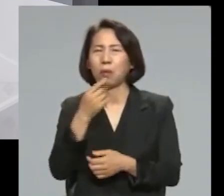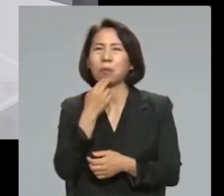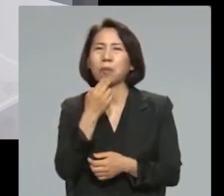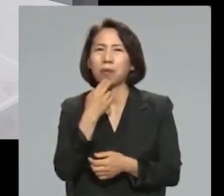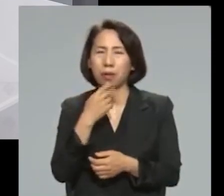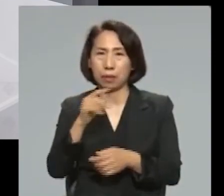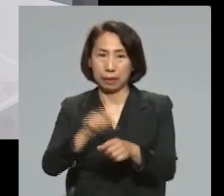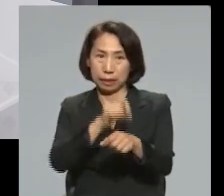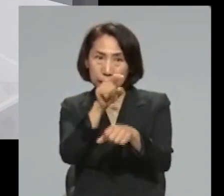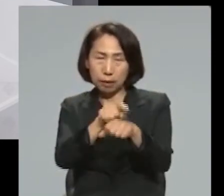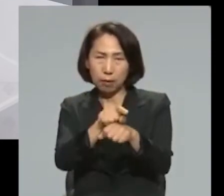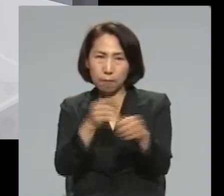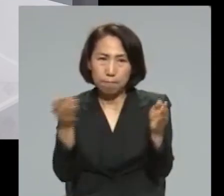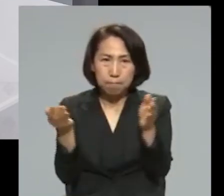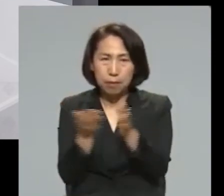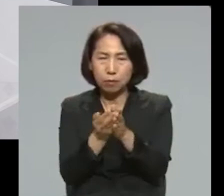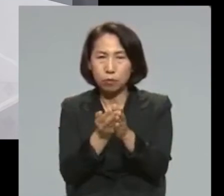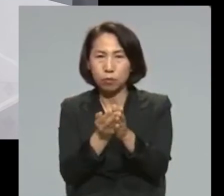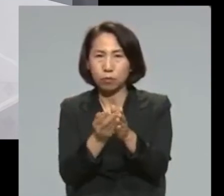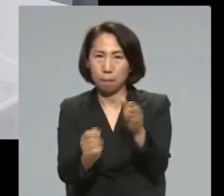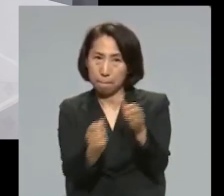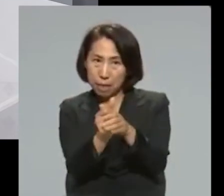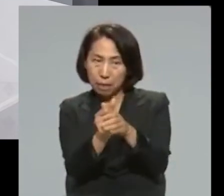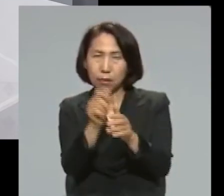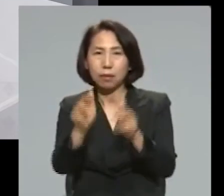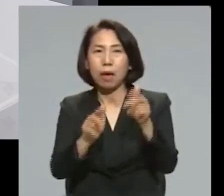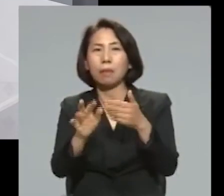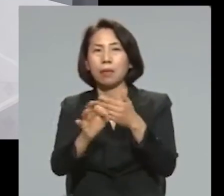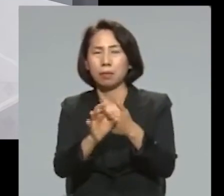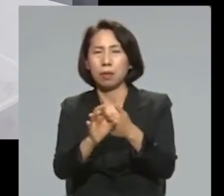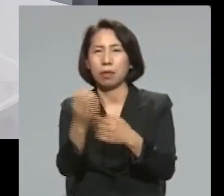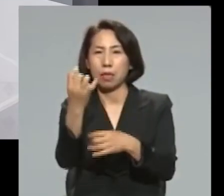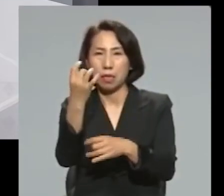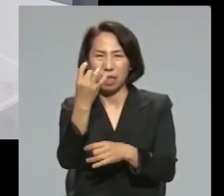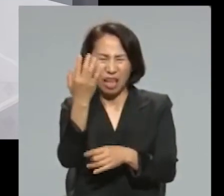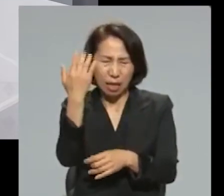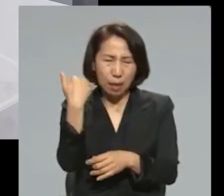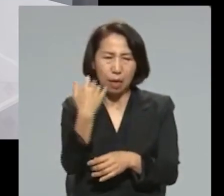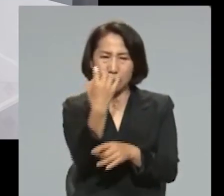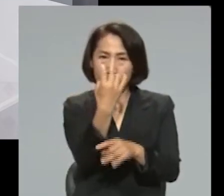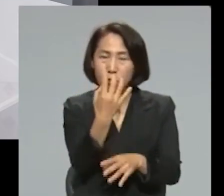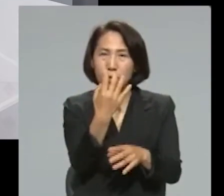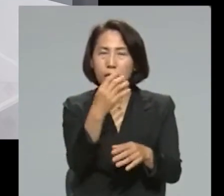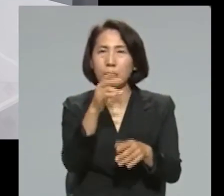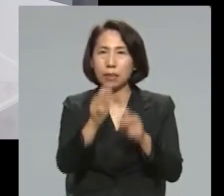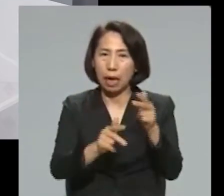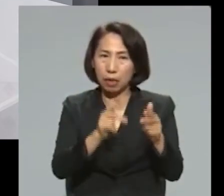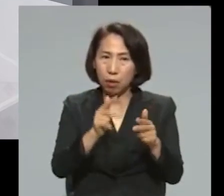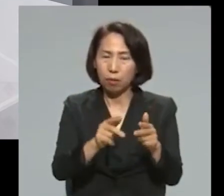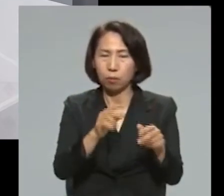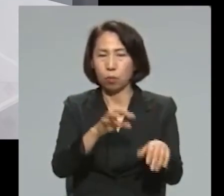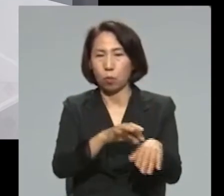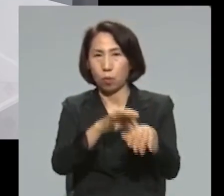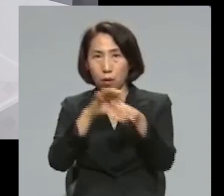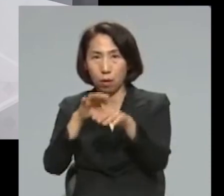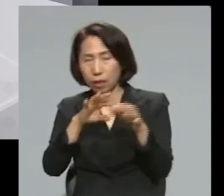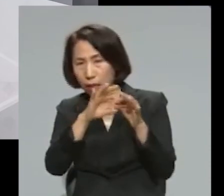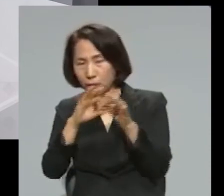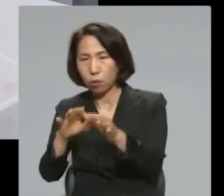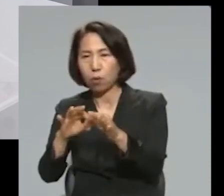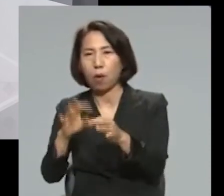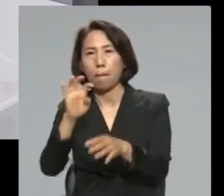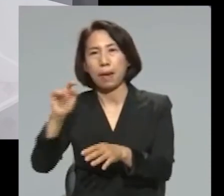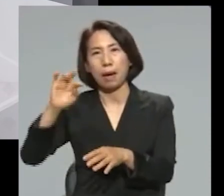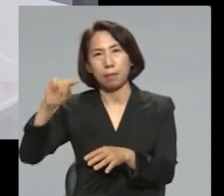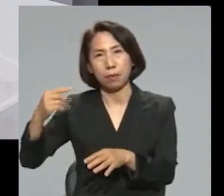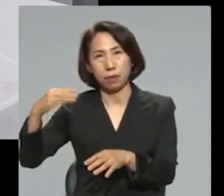살린 전략 산업으로 성장하려면 뿌리 산업, 타프린 산업을 지속적으로 발전시키고 노후